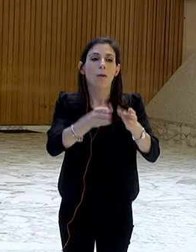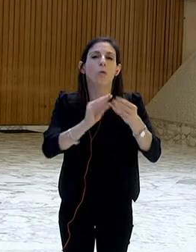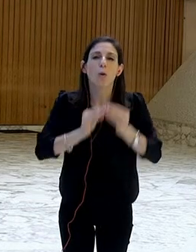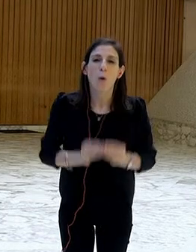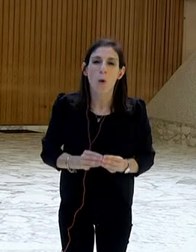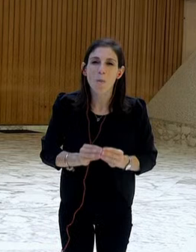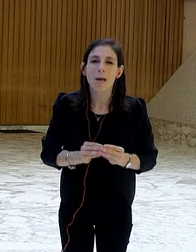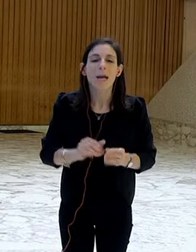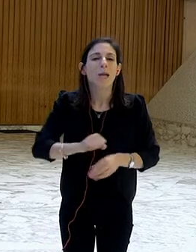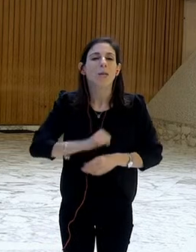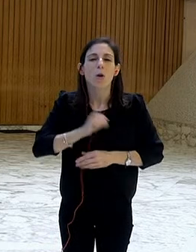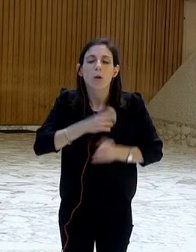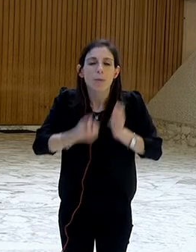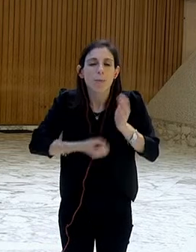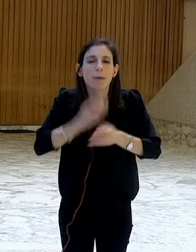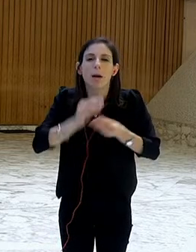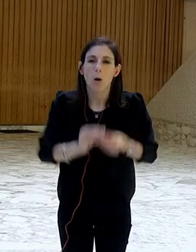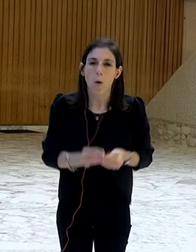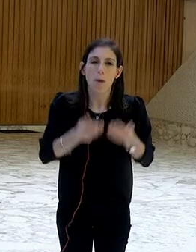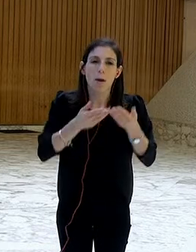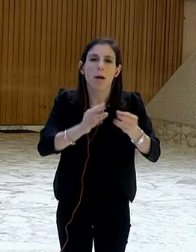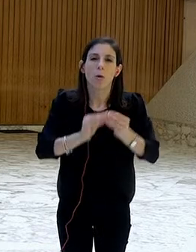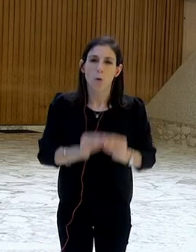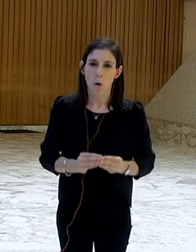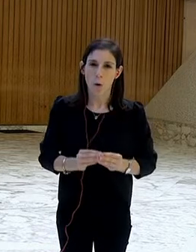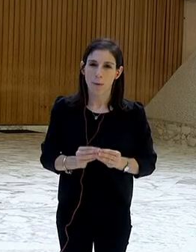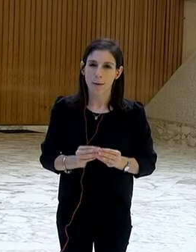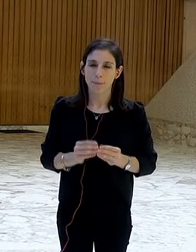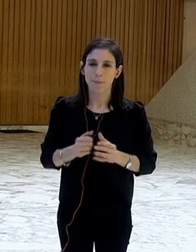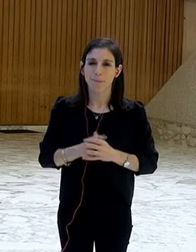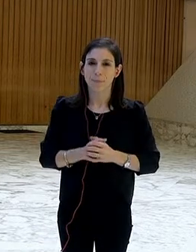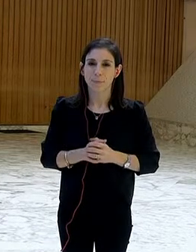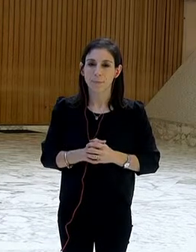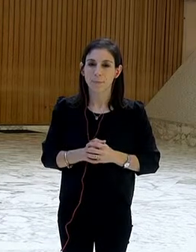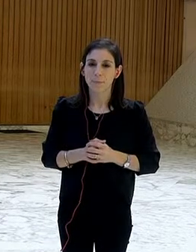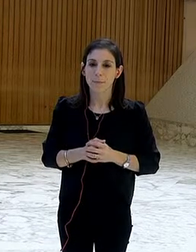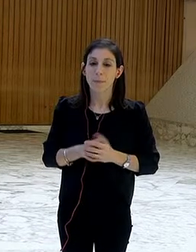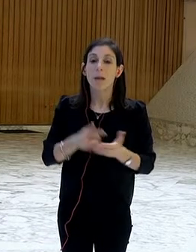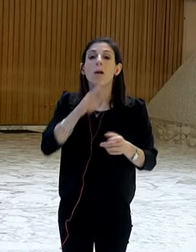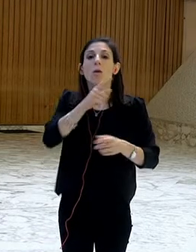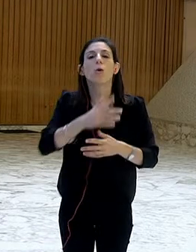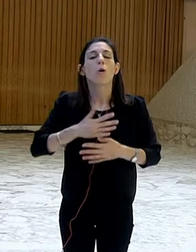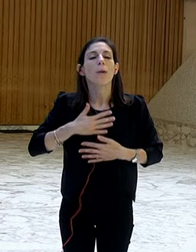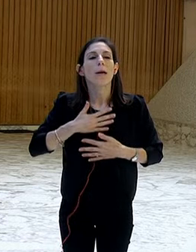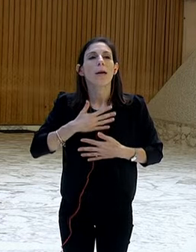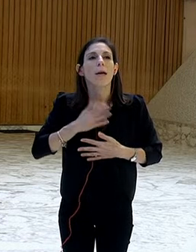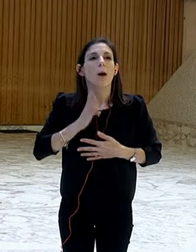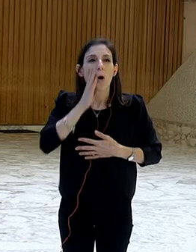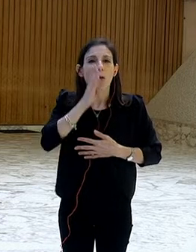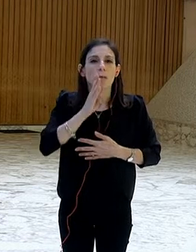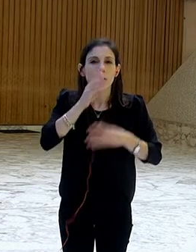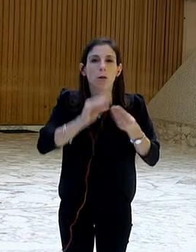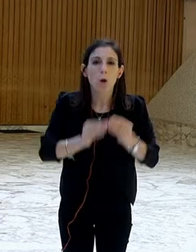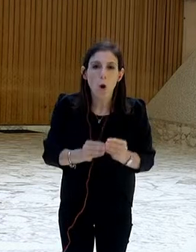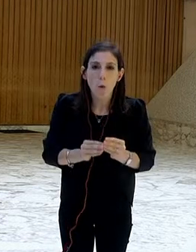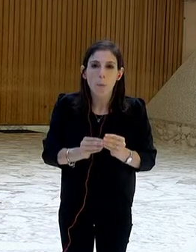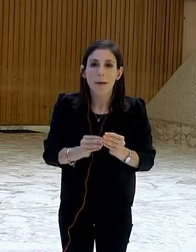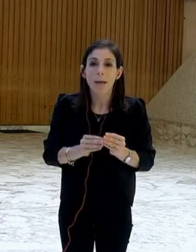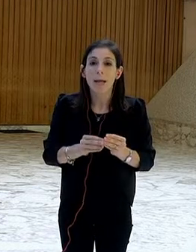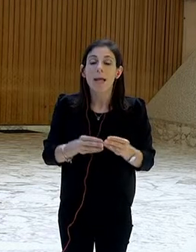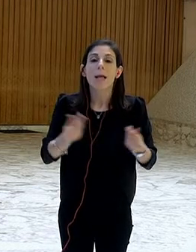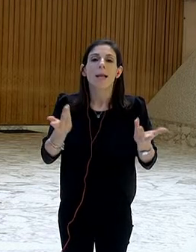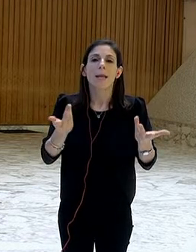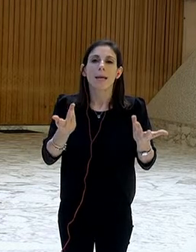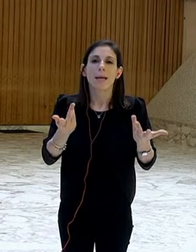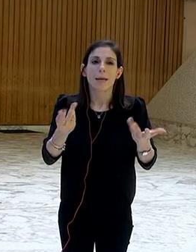douleur? Comment aime-t-elle ou aime-t-il être consolé? Comment faire face à de grandes pertes dans notre vie? La mort